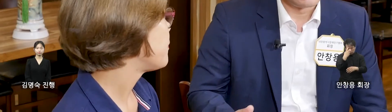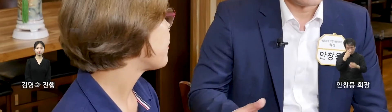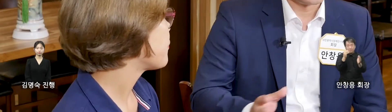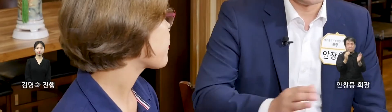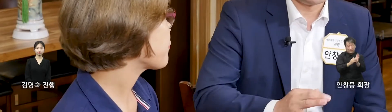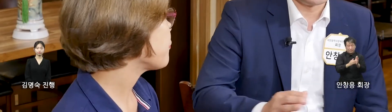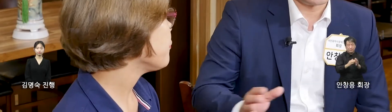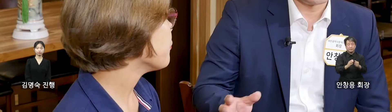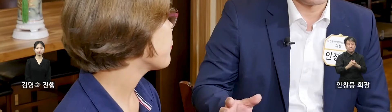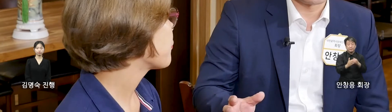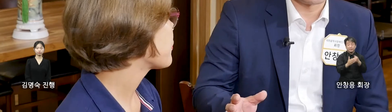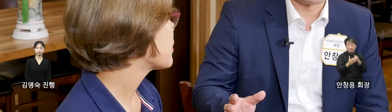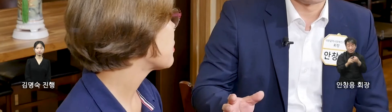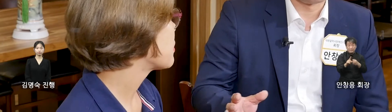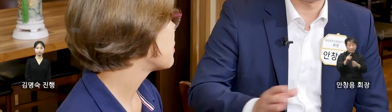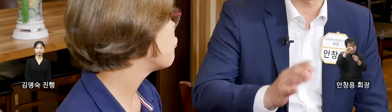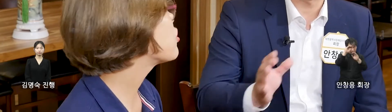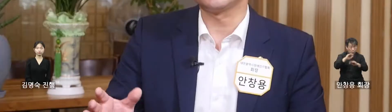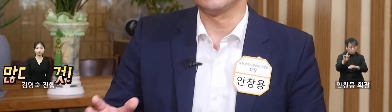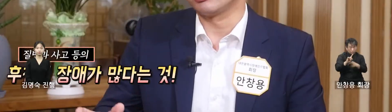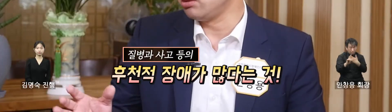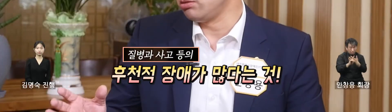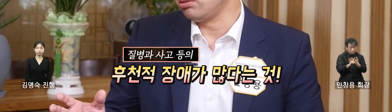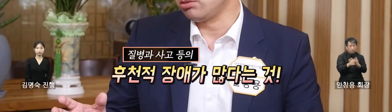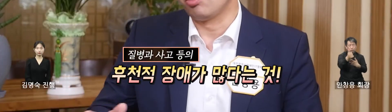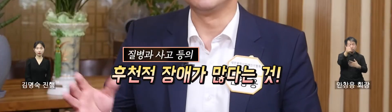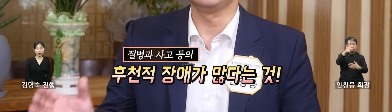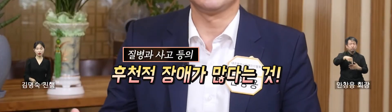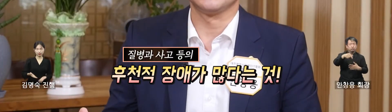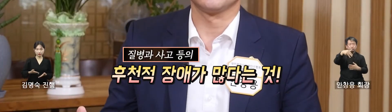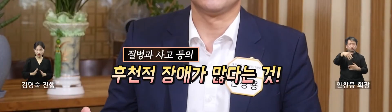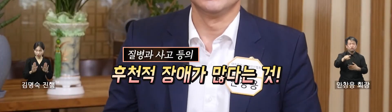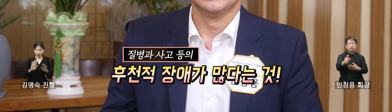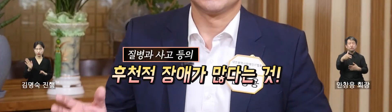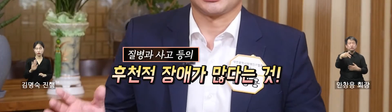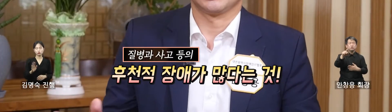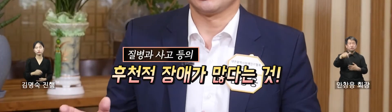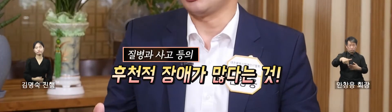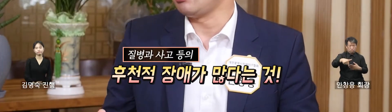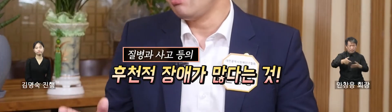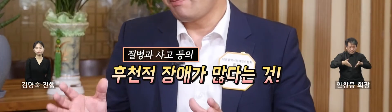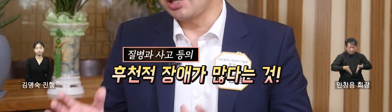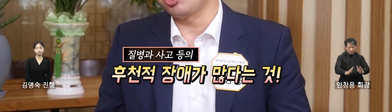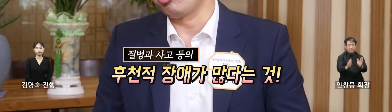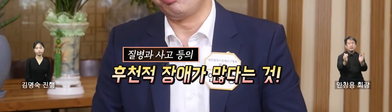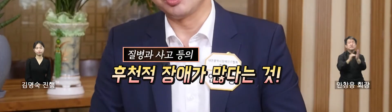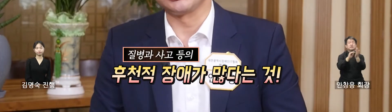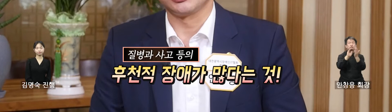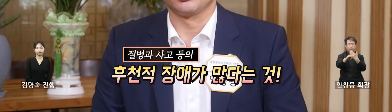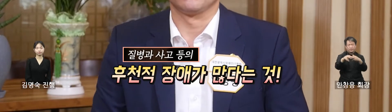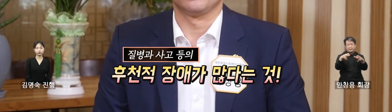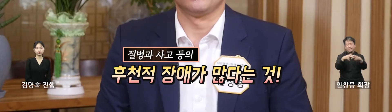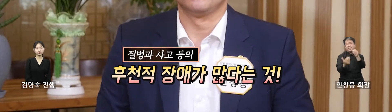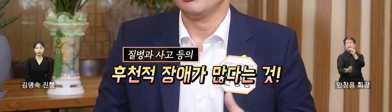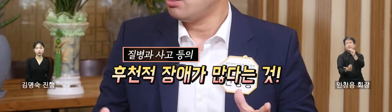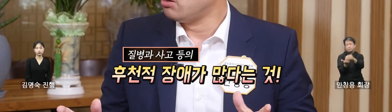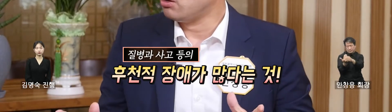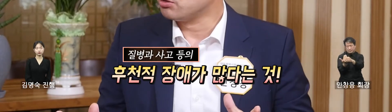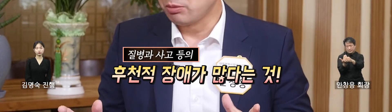있는데요. 그 이 이야기인즉슨 후천적인 그런 원인에 의해서 장애가 89%